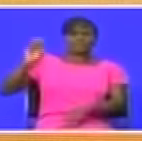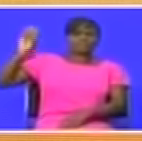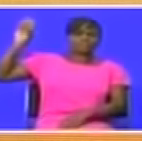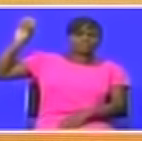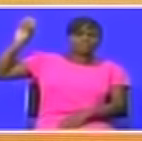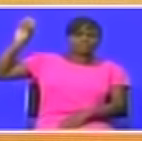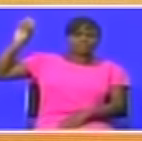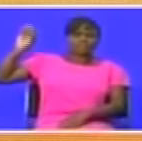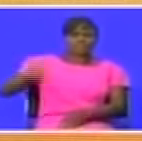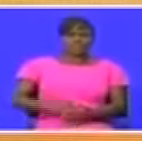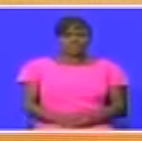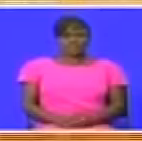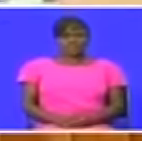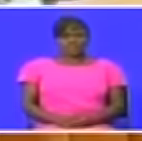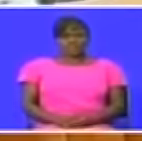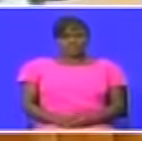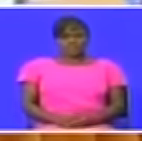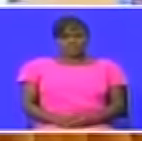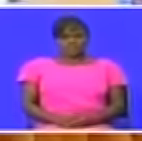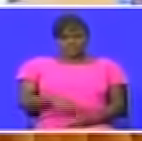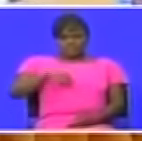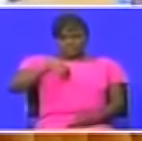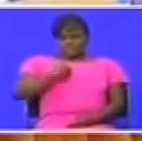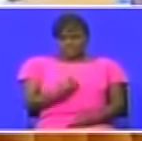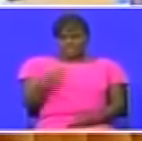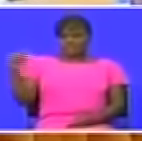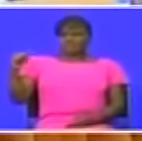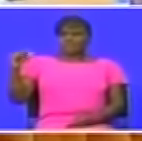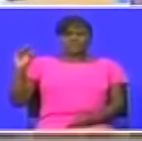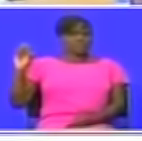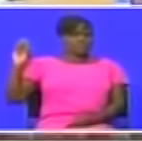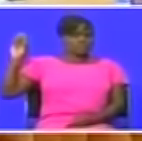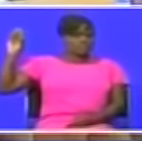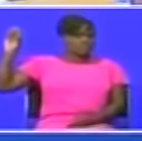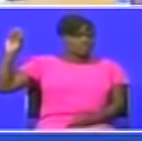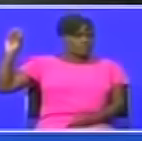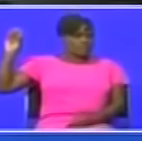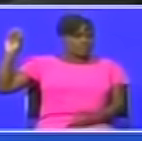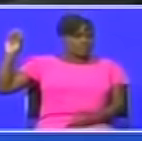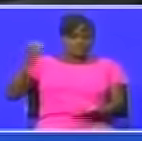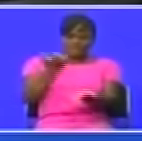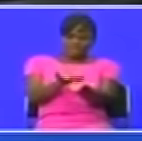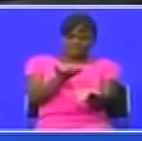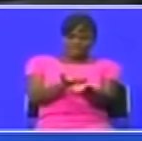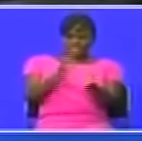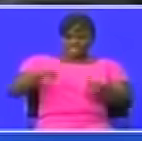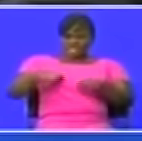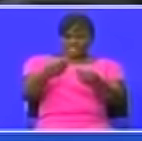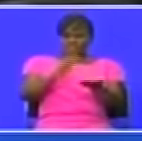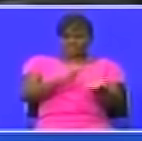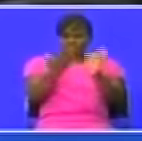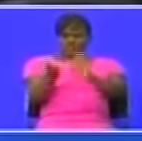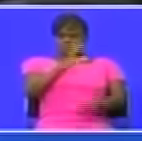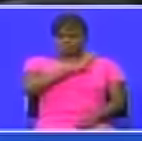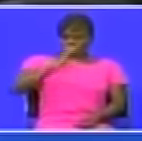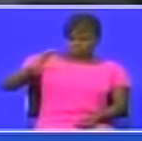Kiplagat. I, Geoffrey Kiplagat, swear by the Almighty God that the evidence I shall give before this tribunal touching on